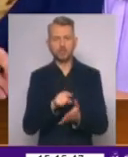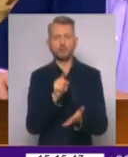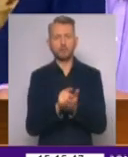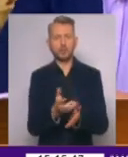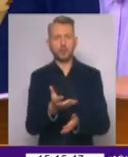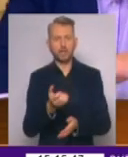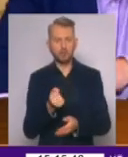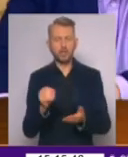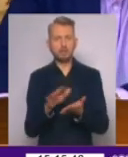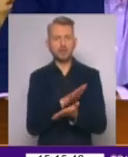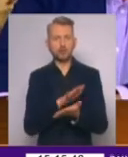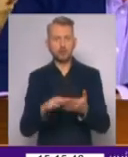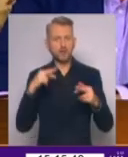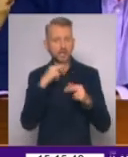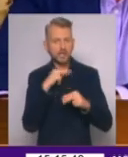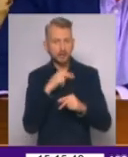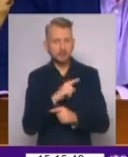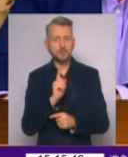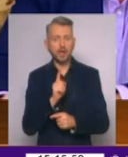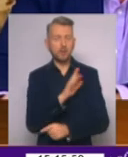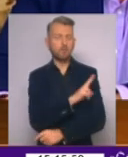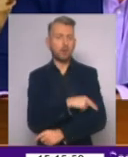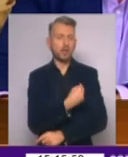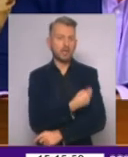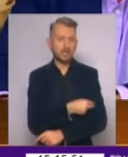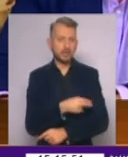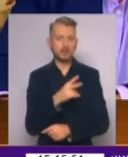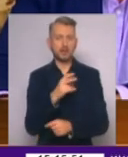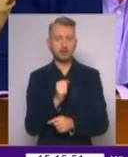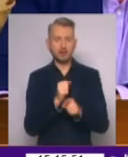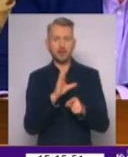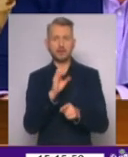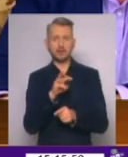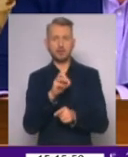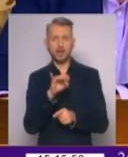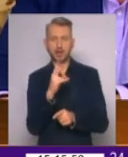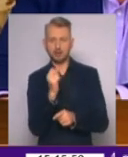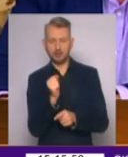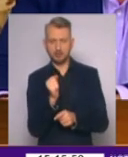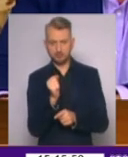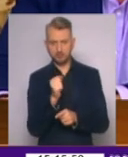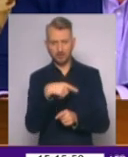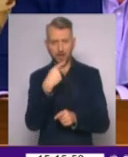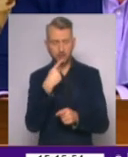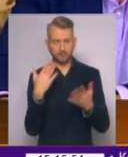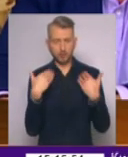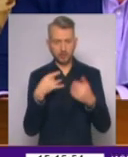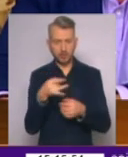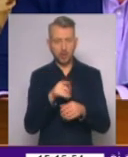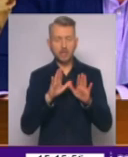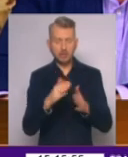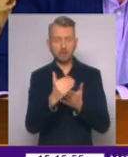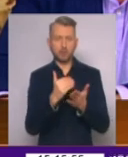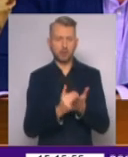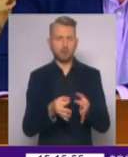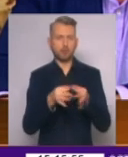отримувати безкоштовні ліки. Але в поліклініці на Сімелянка 10, це Святошинський район, саме кажуть, тільки програма «Доступні ліки», а